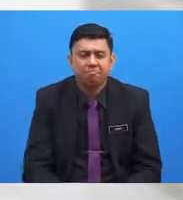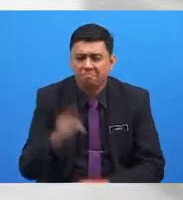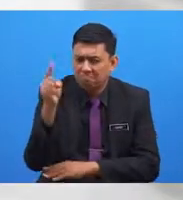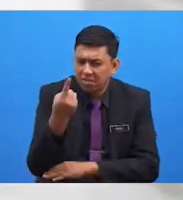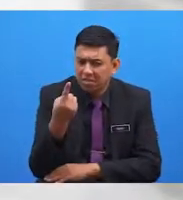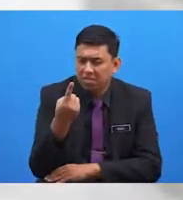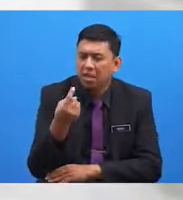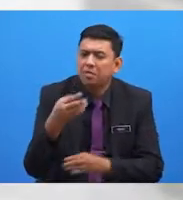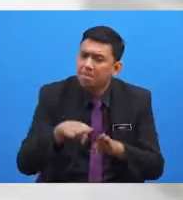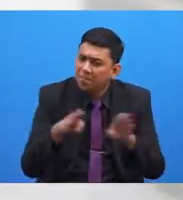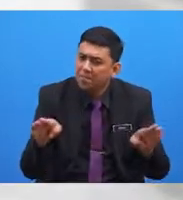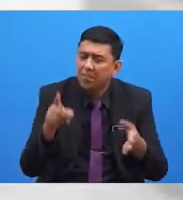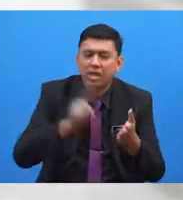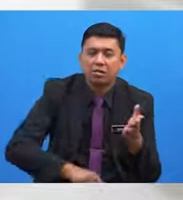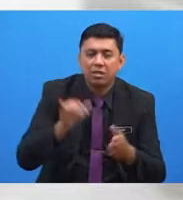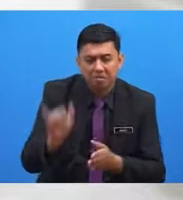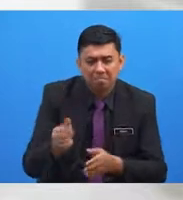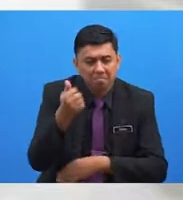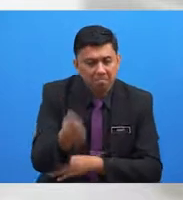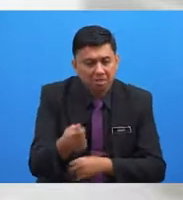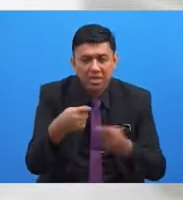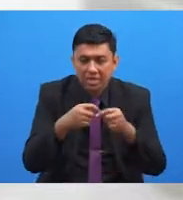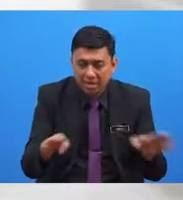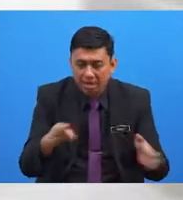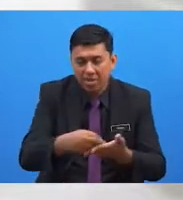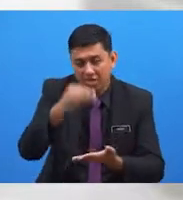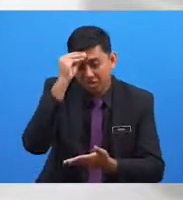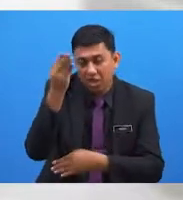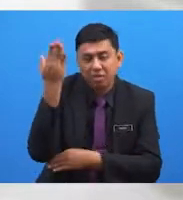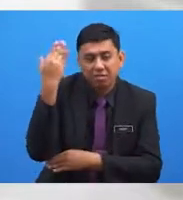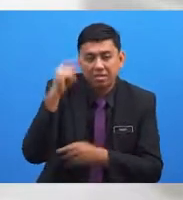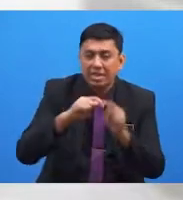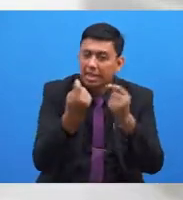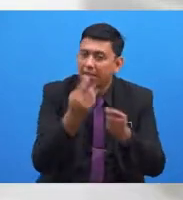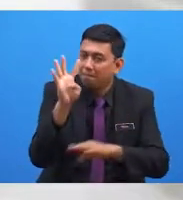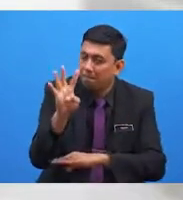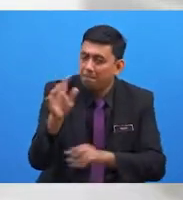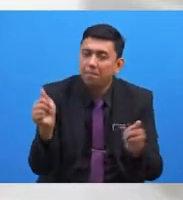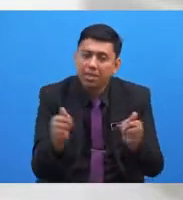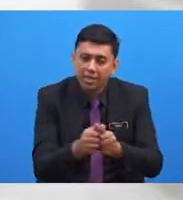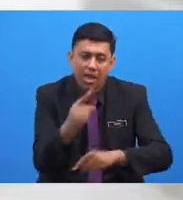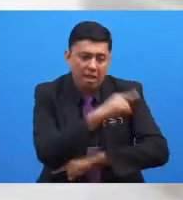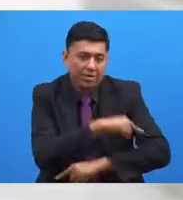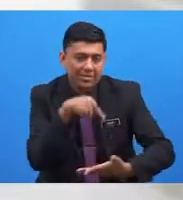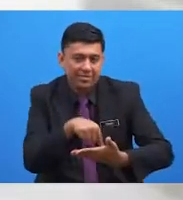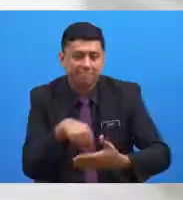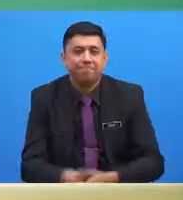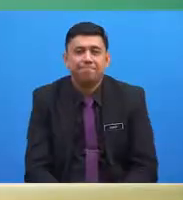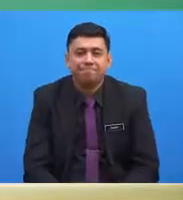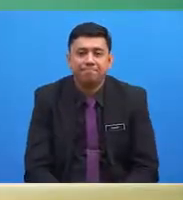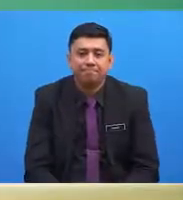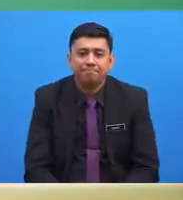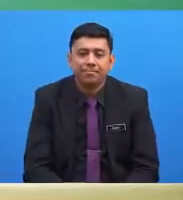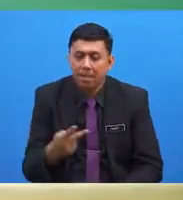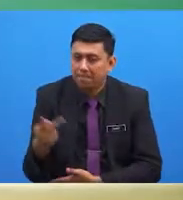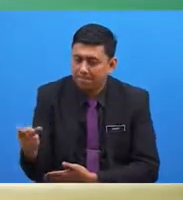sahaja yang membezakan apa yang anda telah pelajari dahulu di tingkatan 4 dengan hari ini.